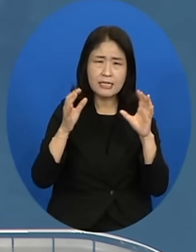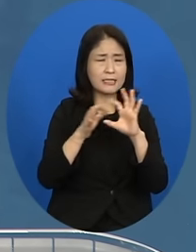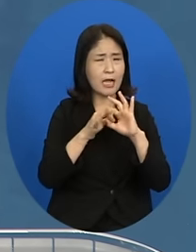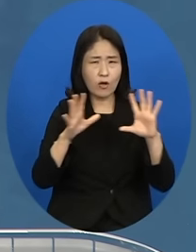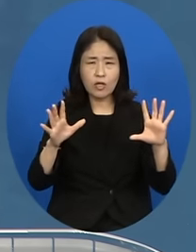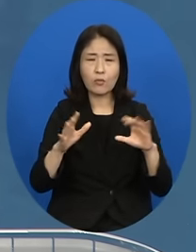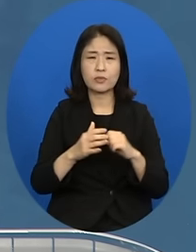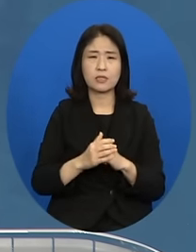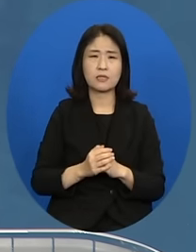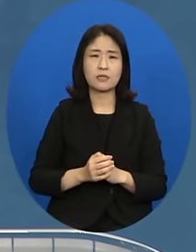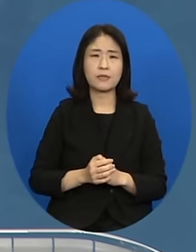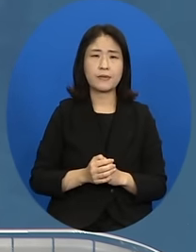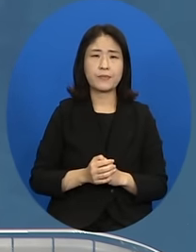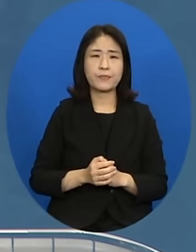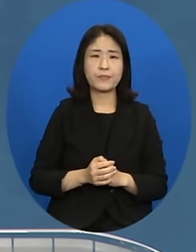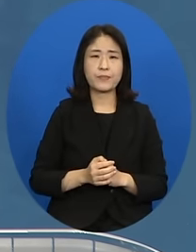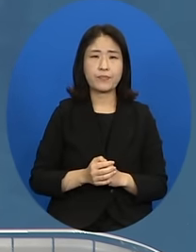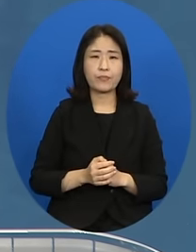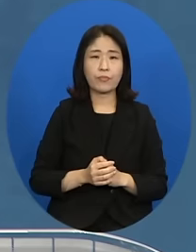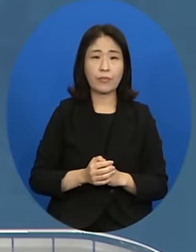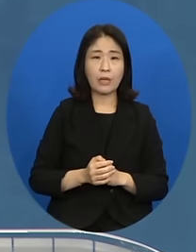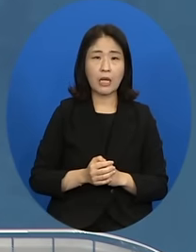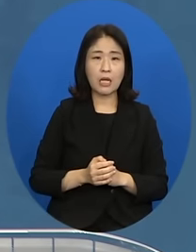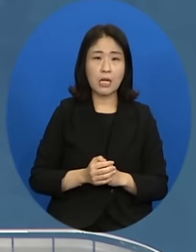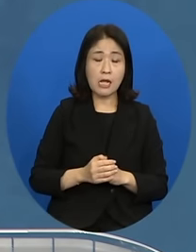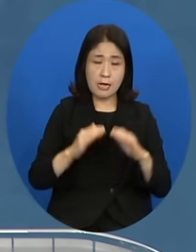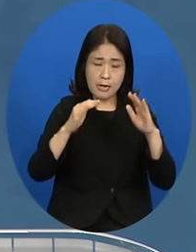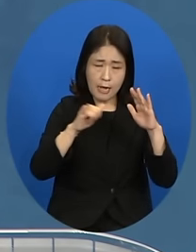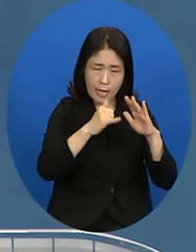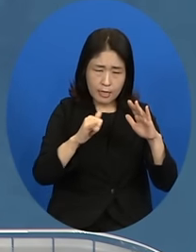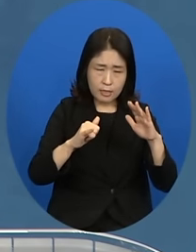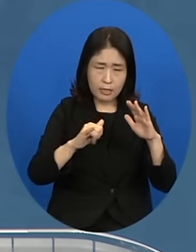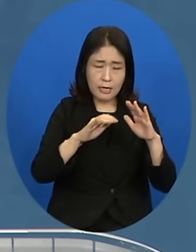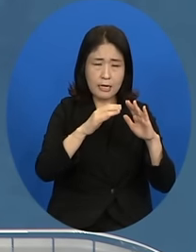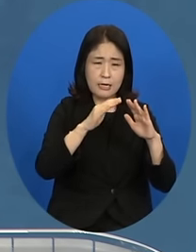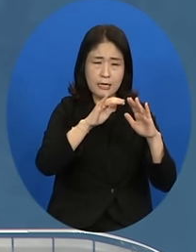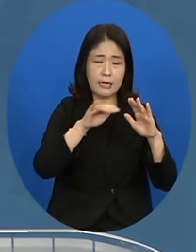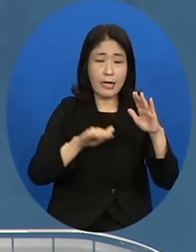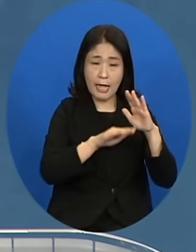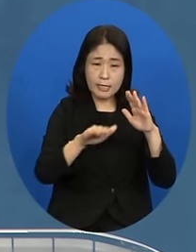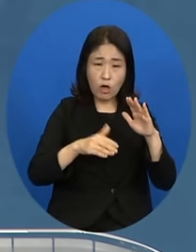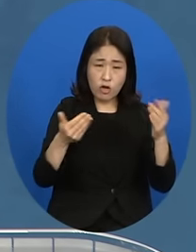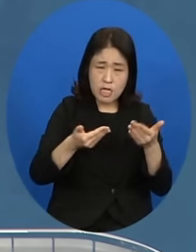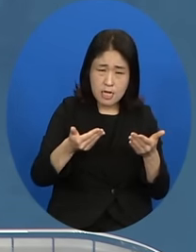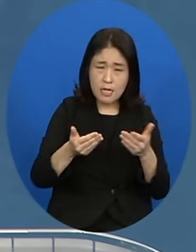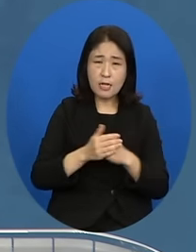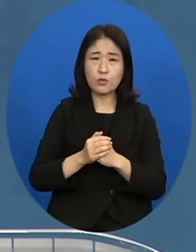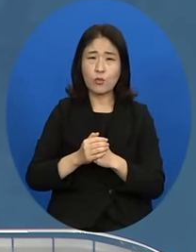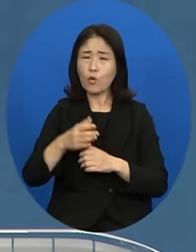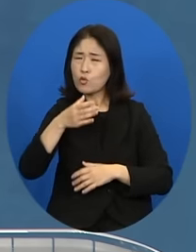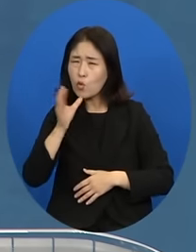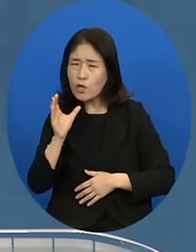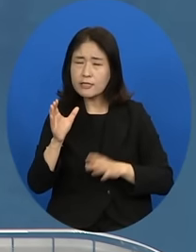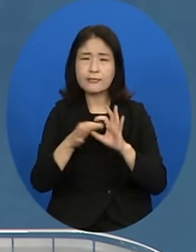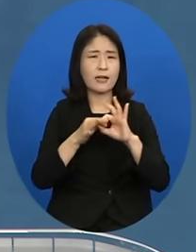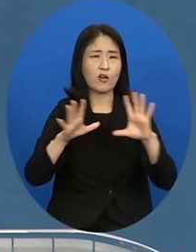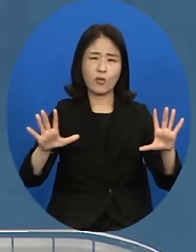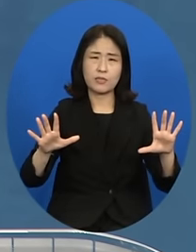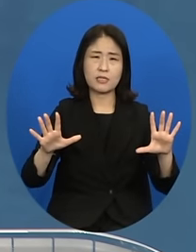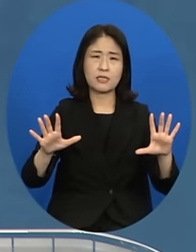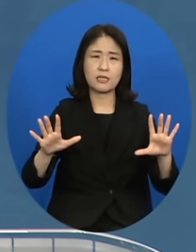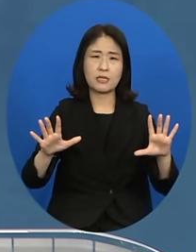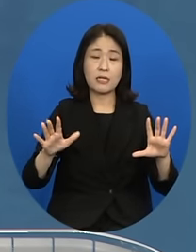제자 삼아야 합니다. 주부여도 이 명령을 지켜야 합니다. 노인이어도 이